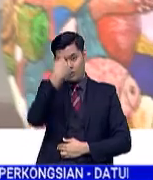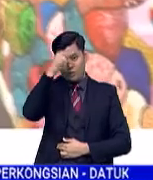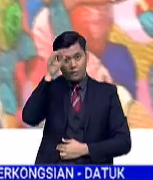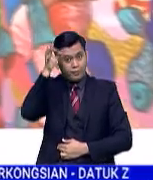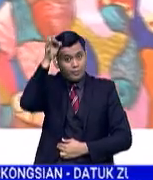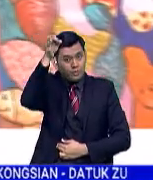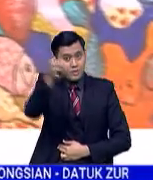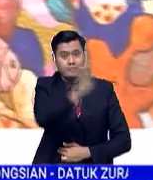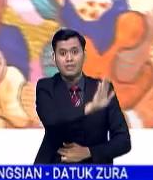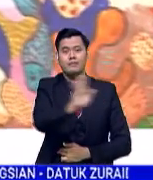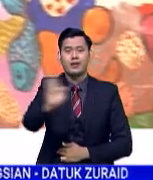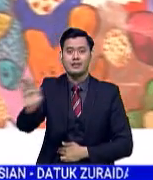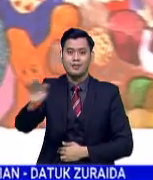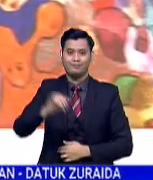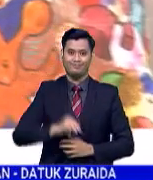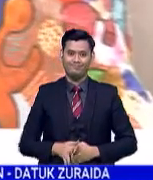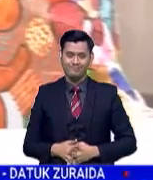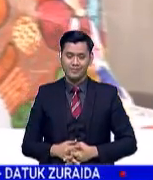depan masing-masing.